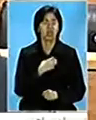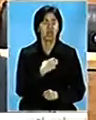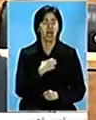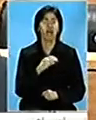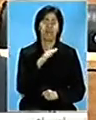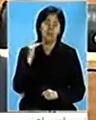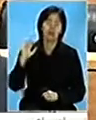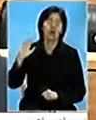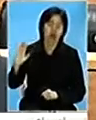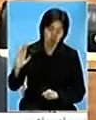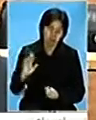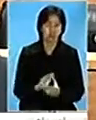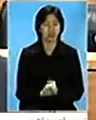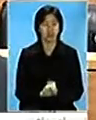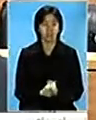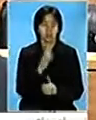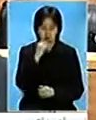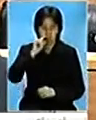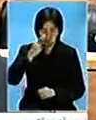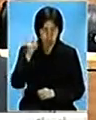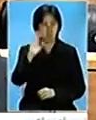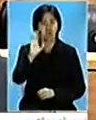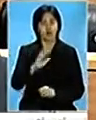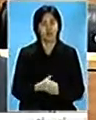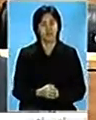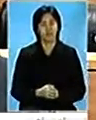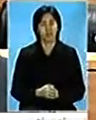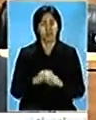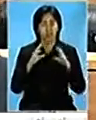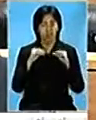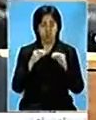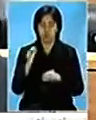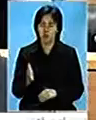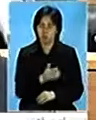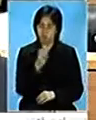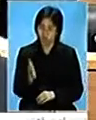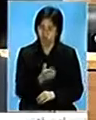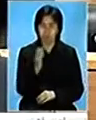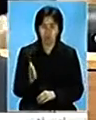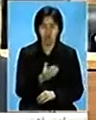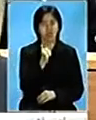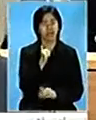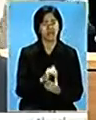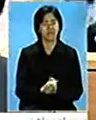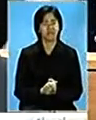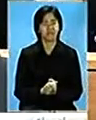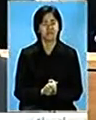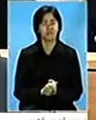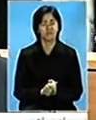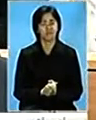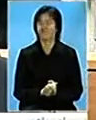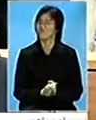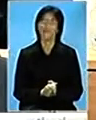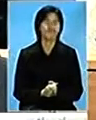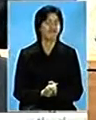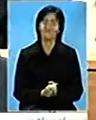เฉพาะตัวครั้งเดียวและอย่าทำอีกแล้วการประชุมก็จะได้เดินไปครับผมว่า